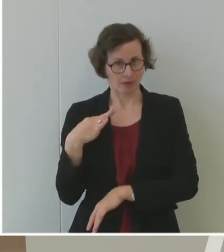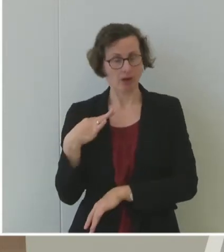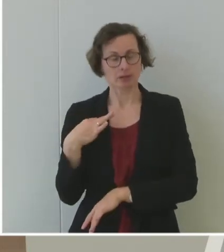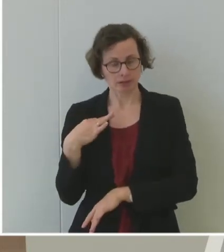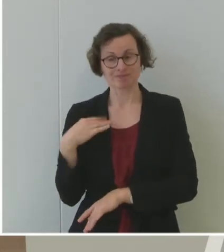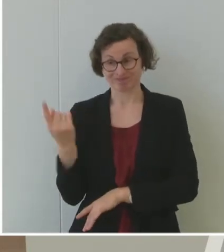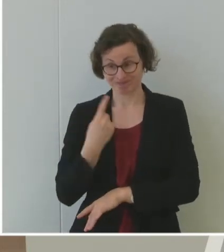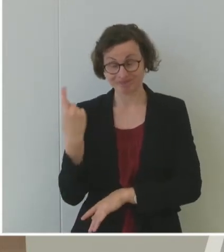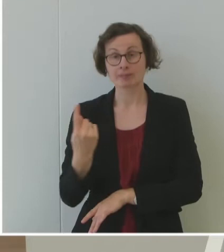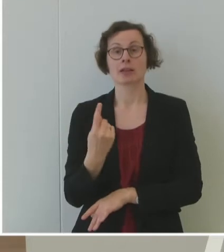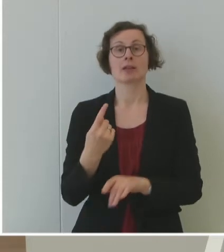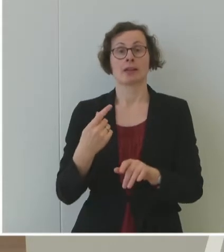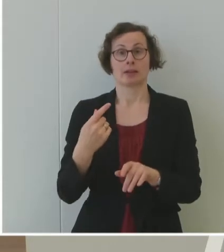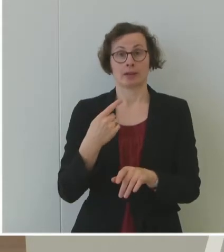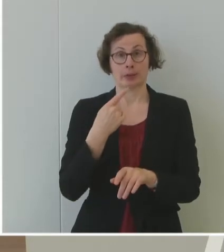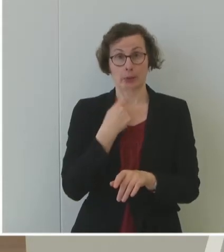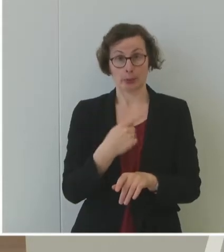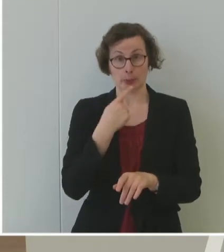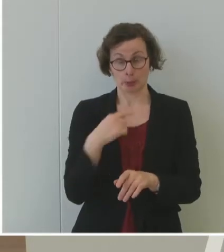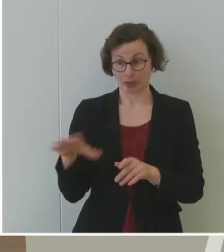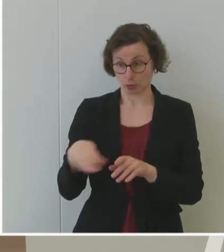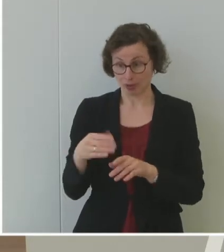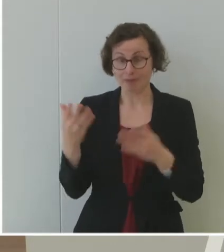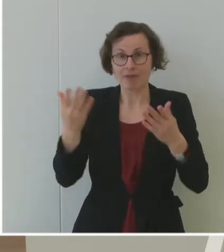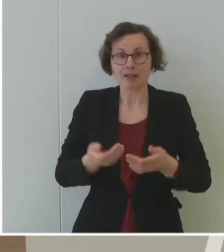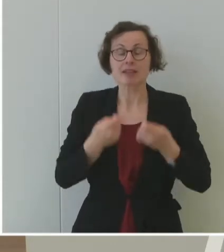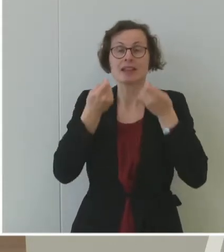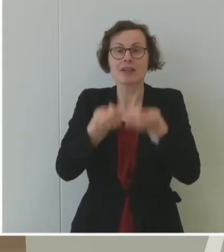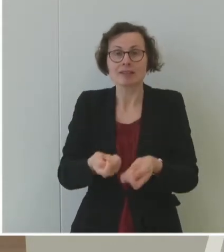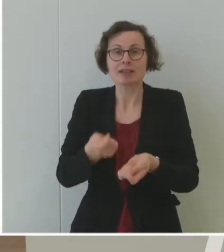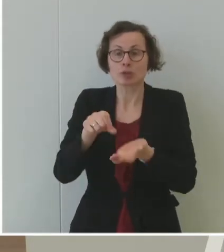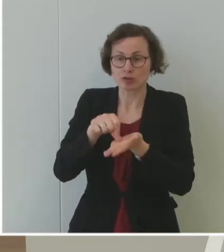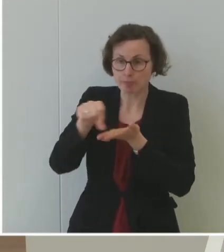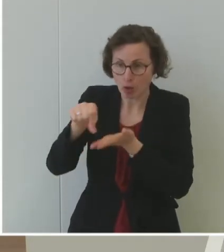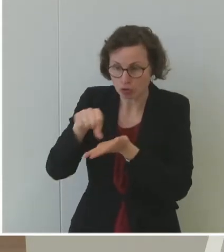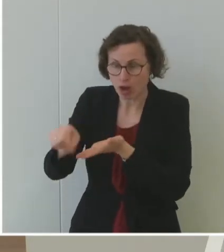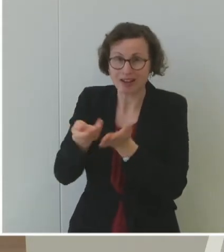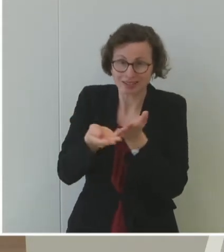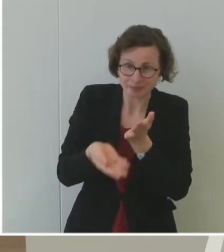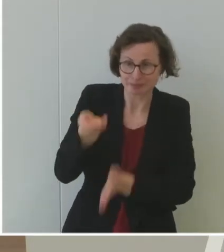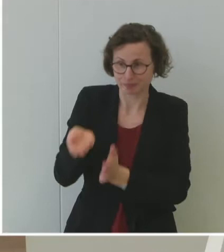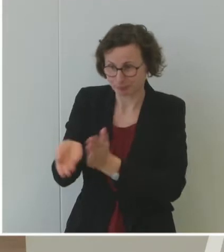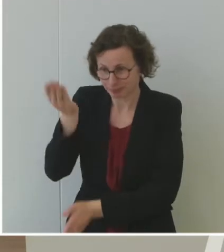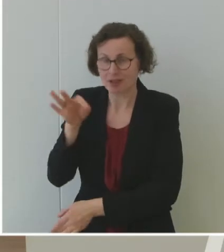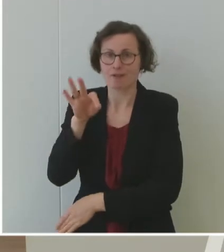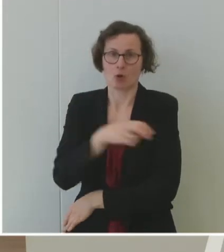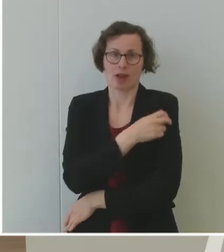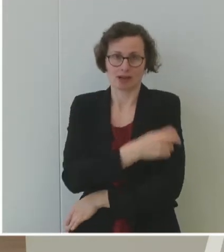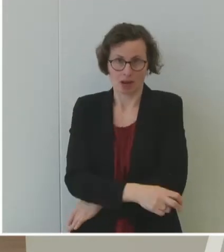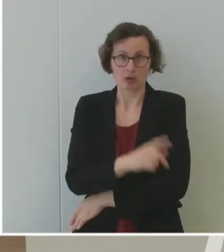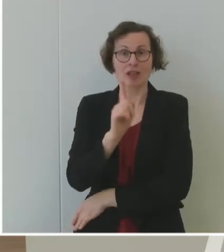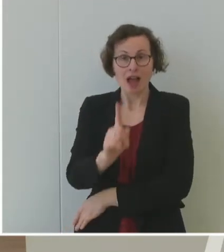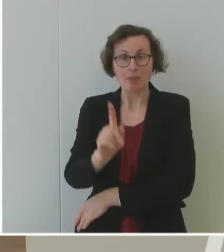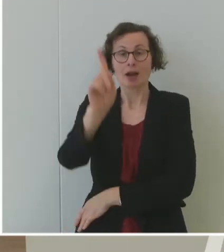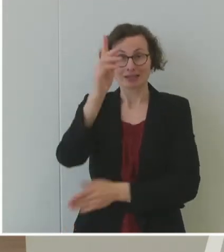gemeinsam gemacht haben, ist, dass wir die Investitionspauschalen hochgefahren haben für die Krankenhäuser. Aber Sie wissen auch ganz genau, dass es ein